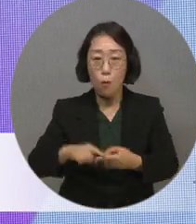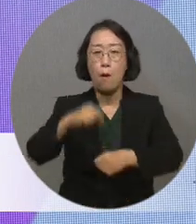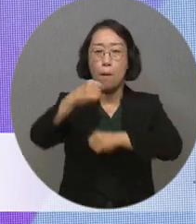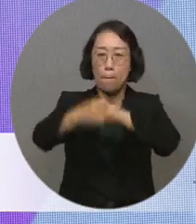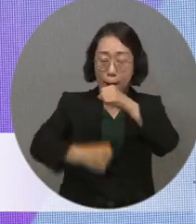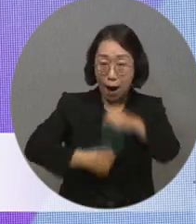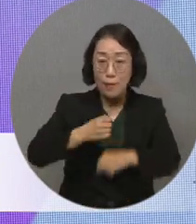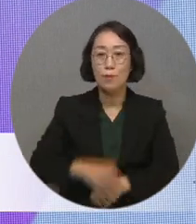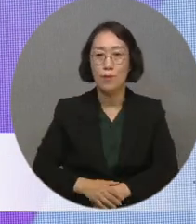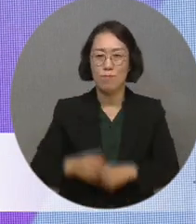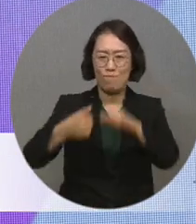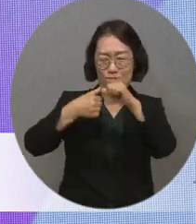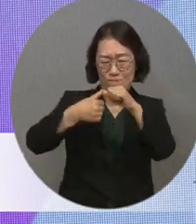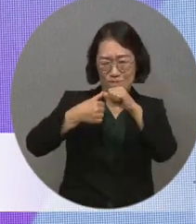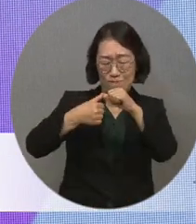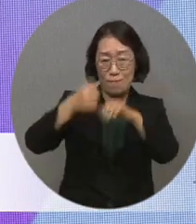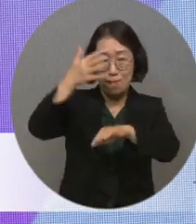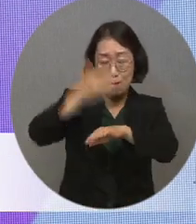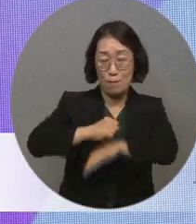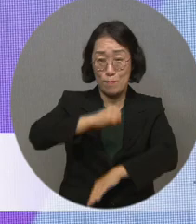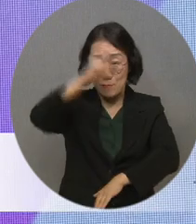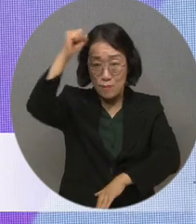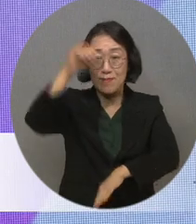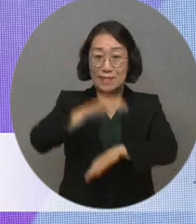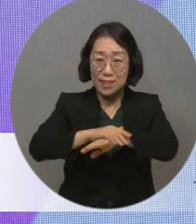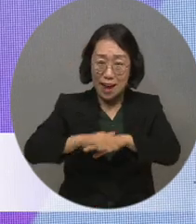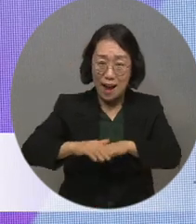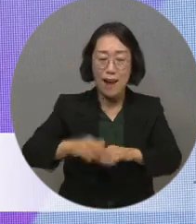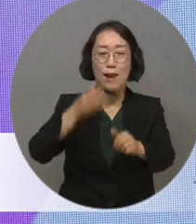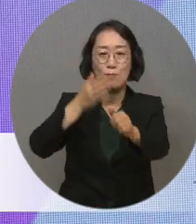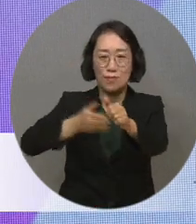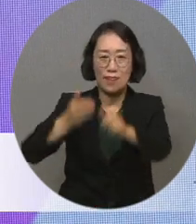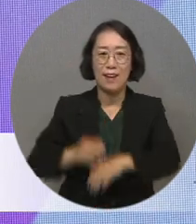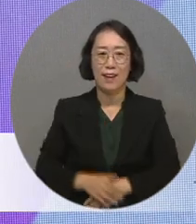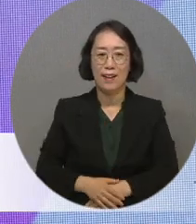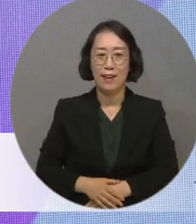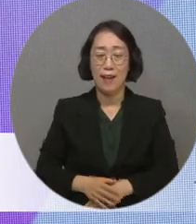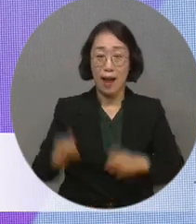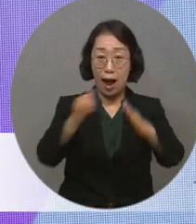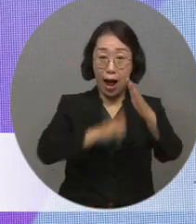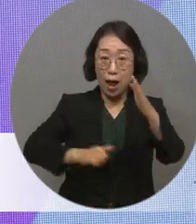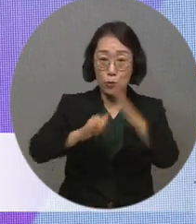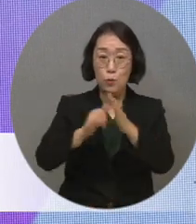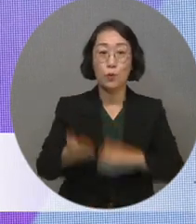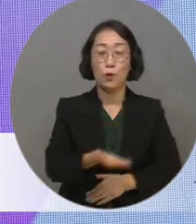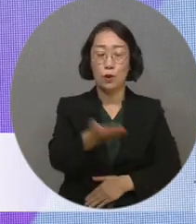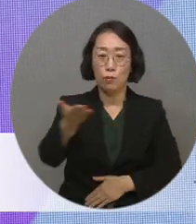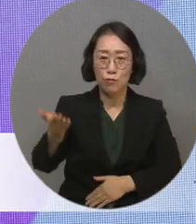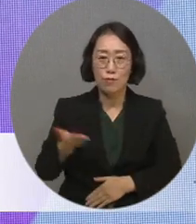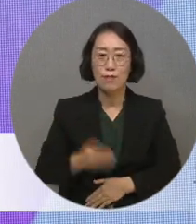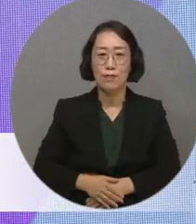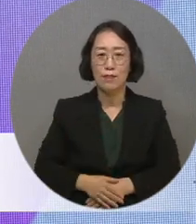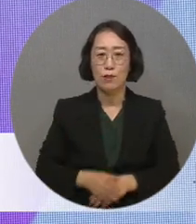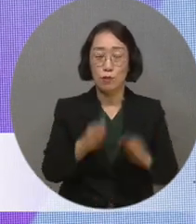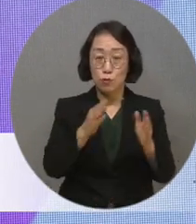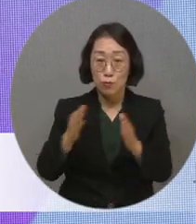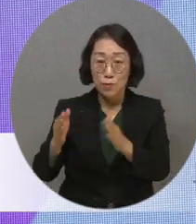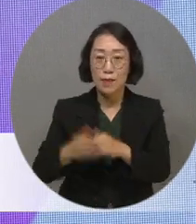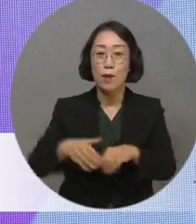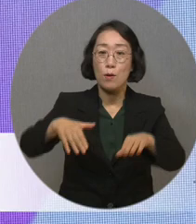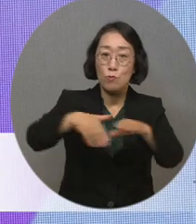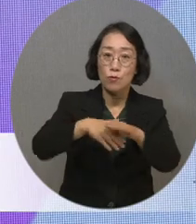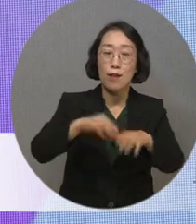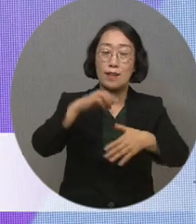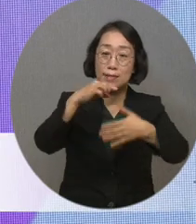펼쳐 좋은 결실을 거두기를 기대하며 가족 여러분들은 준비된